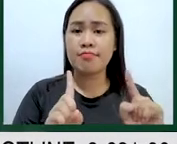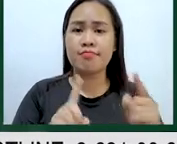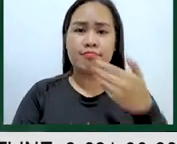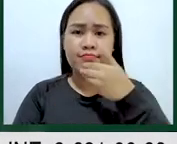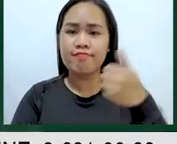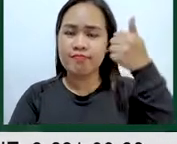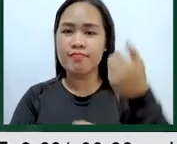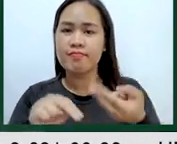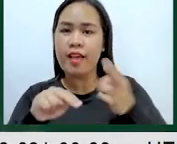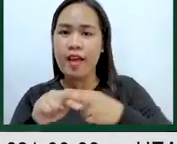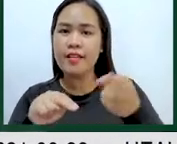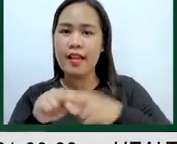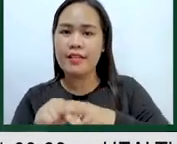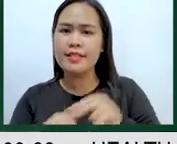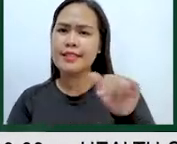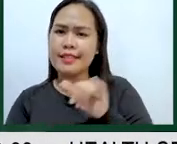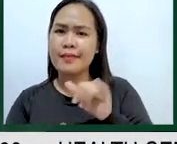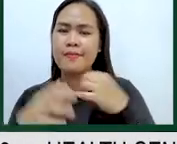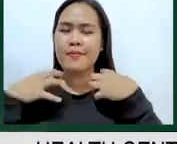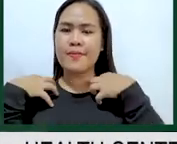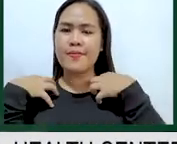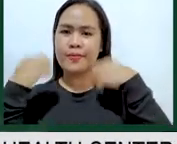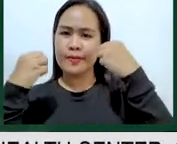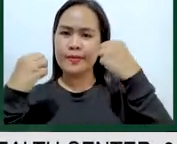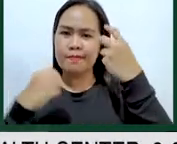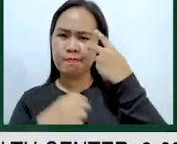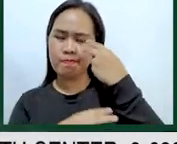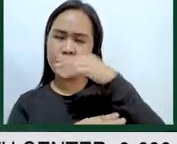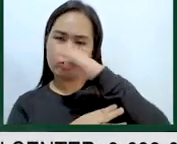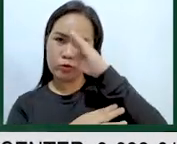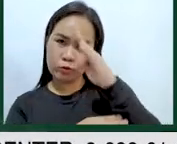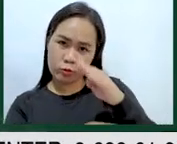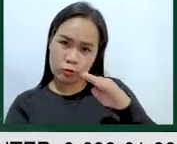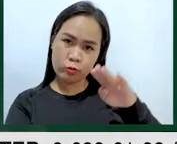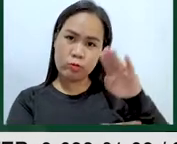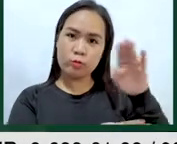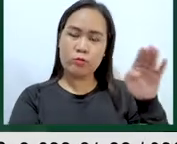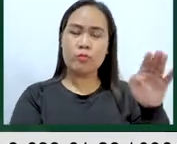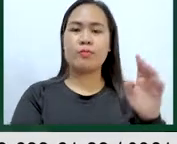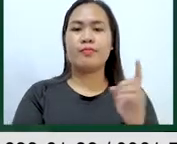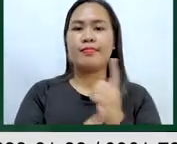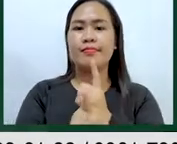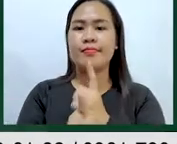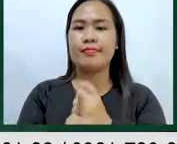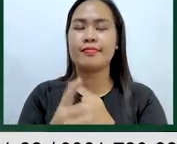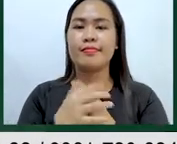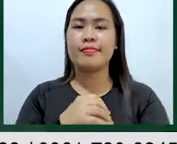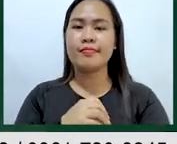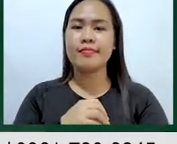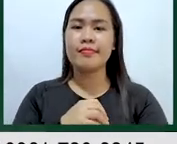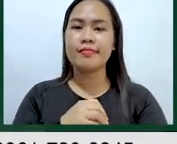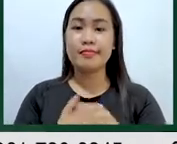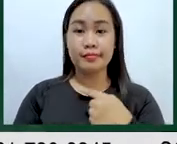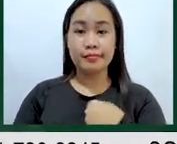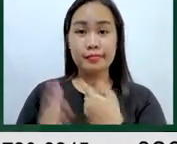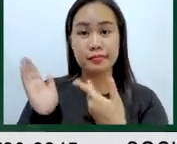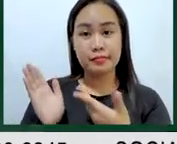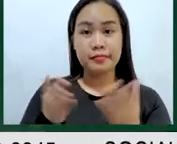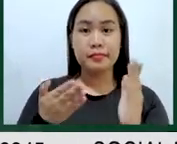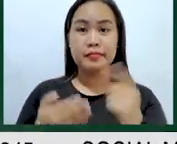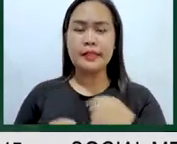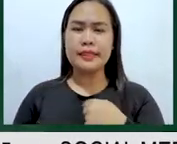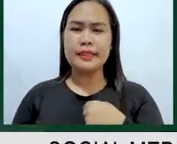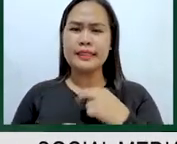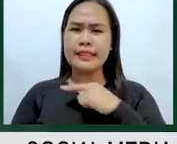way of seeing na nafa-flatten yung curve, di ba? Okay, which brings me doon sa